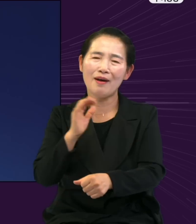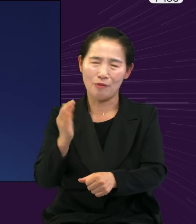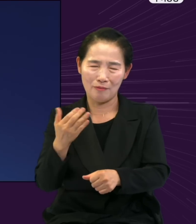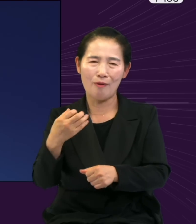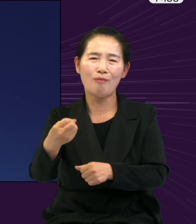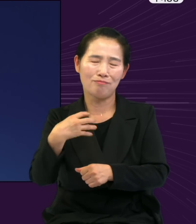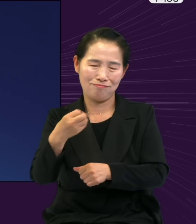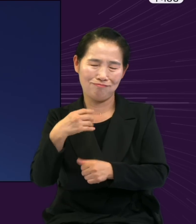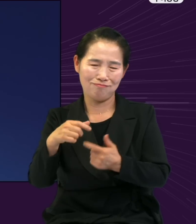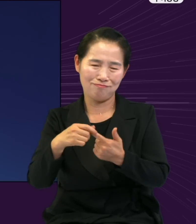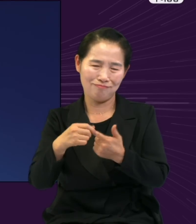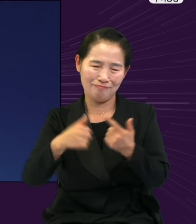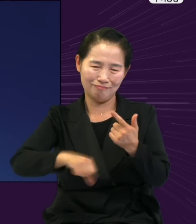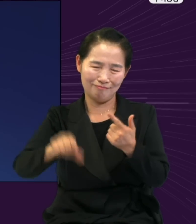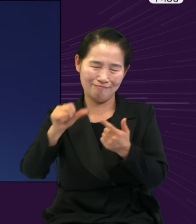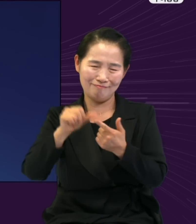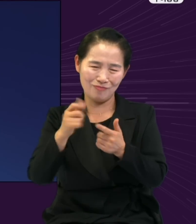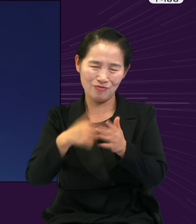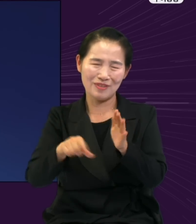지어야겠죠?